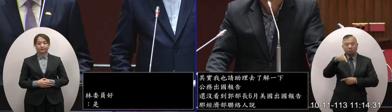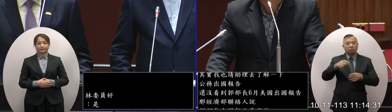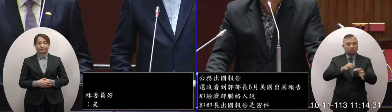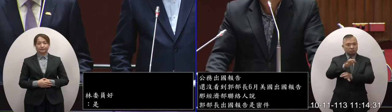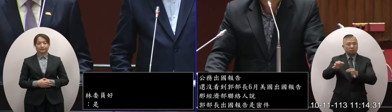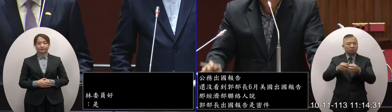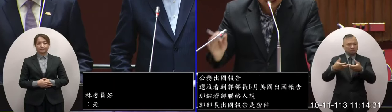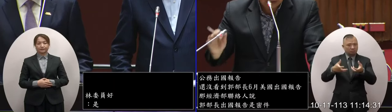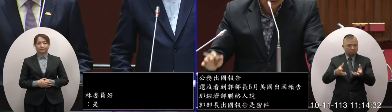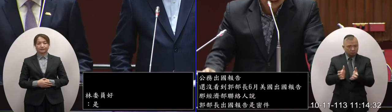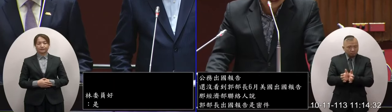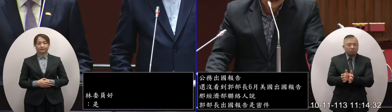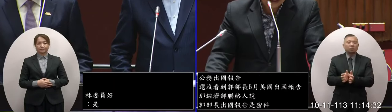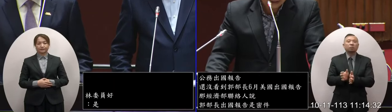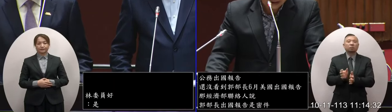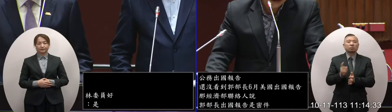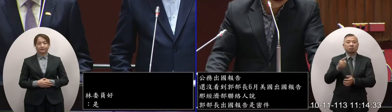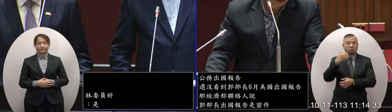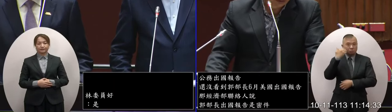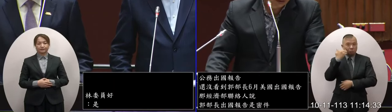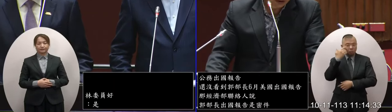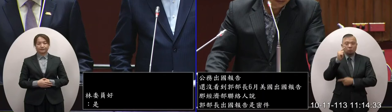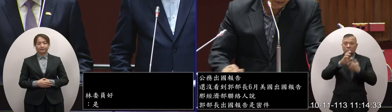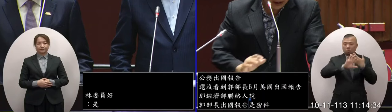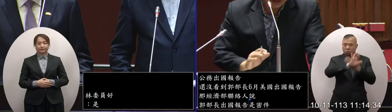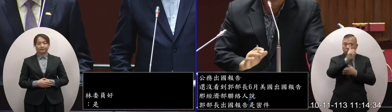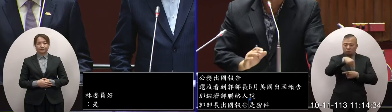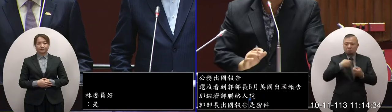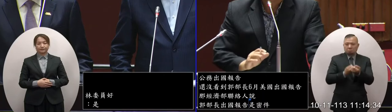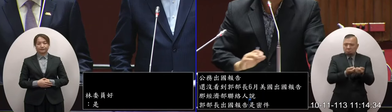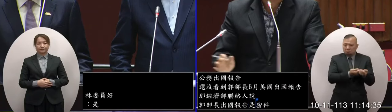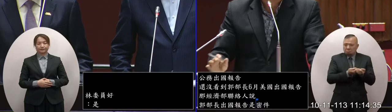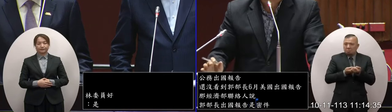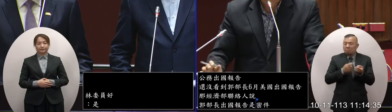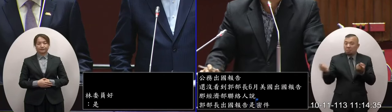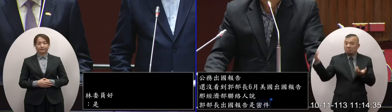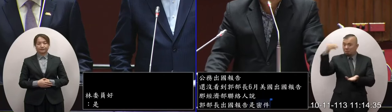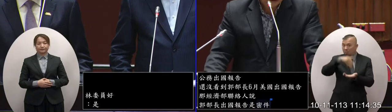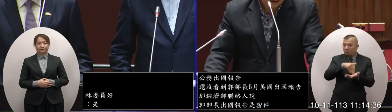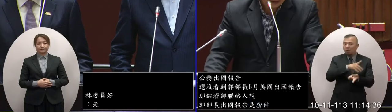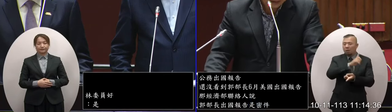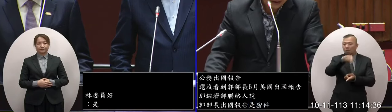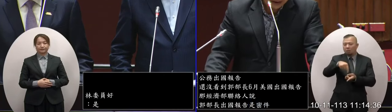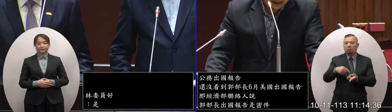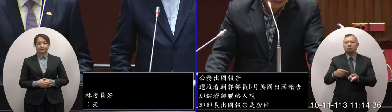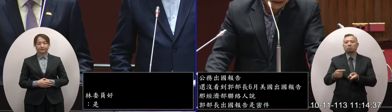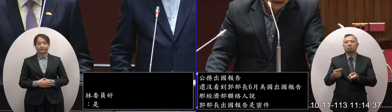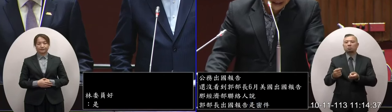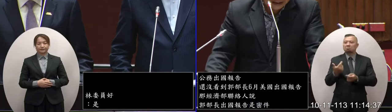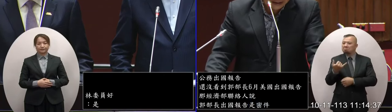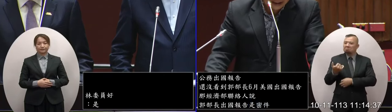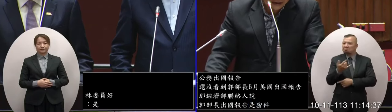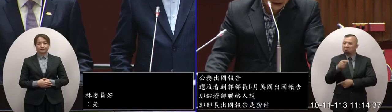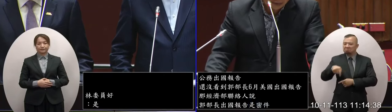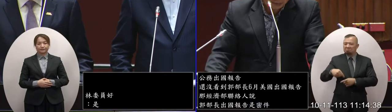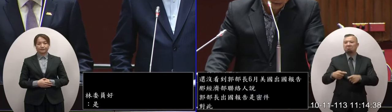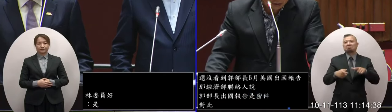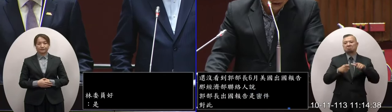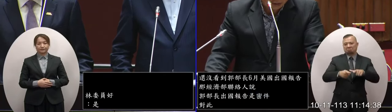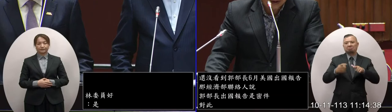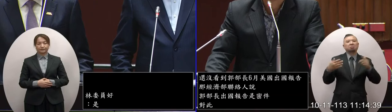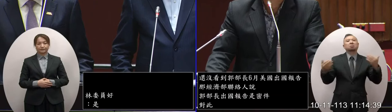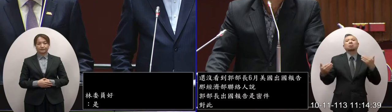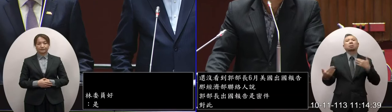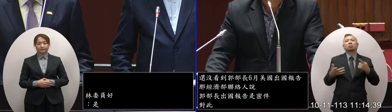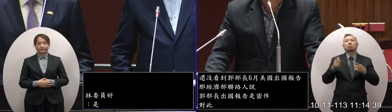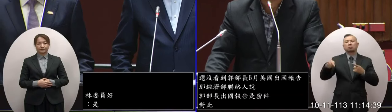出具体招商的一个成果，不要只有画大饼。哦，那本席查了一下经济部